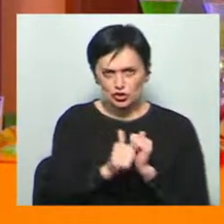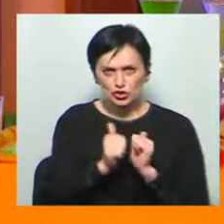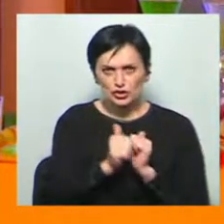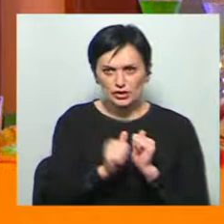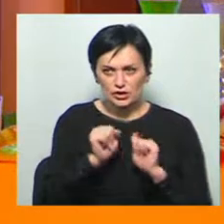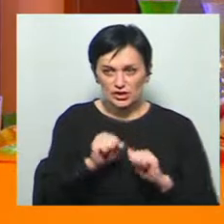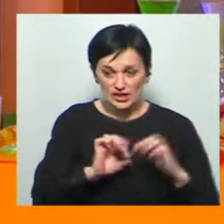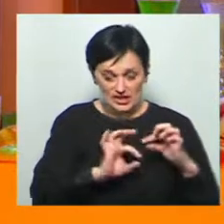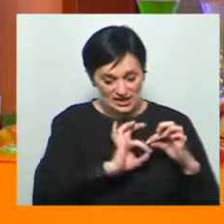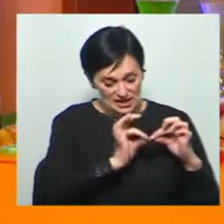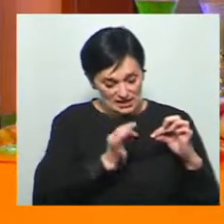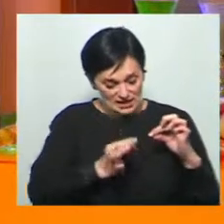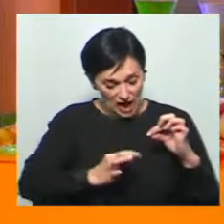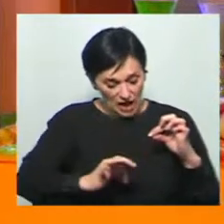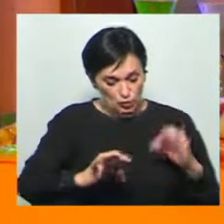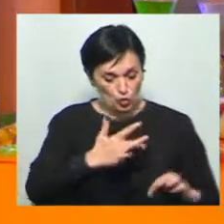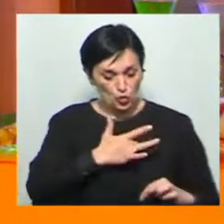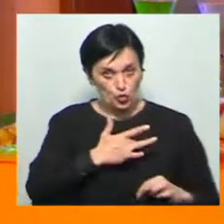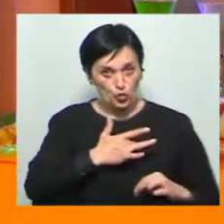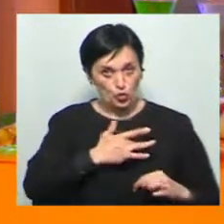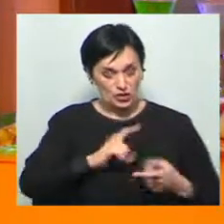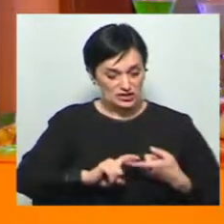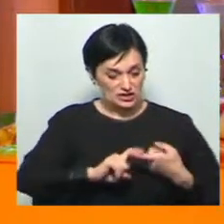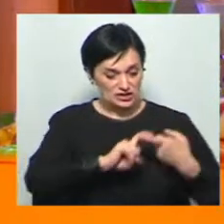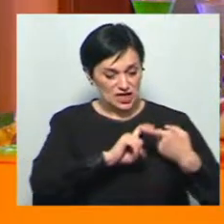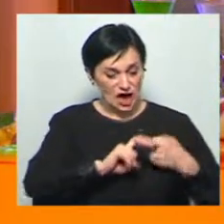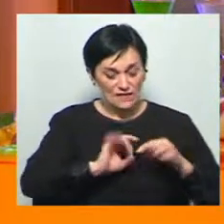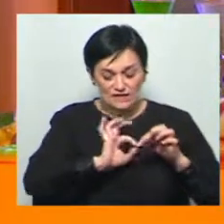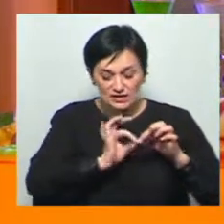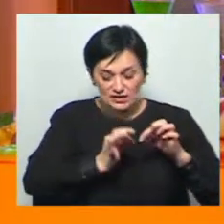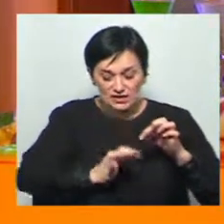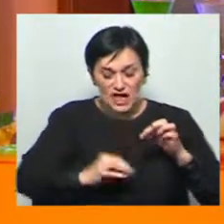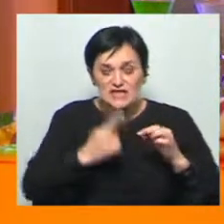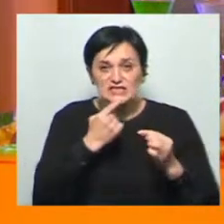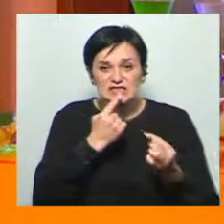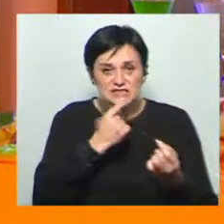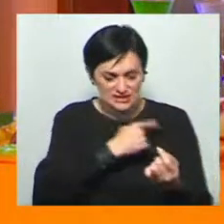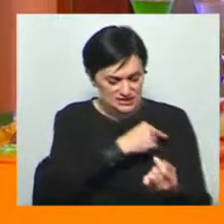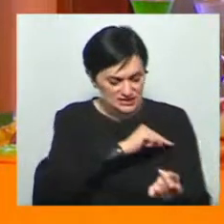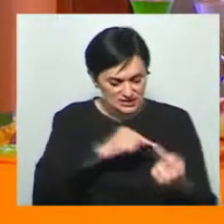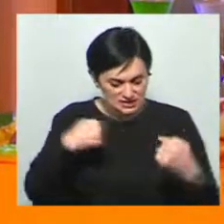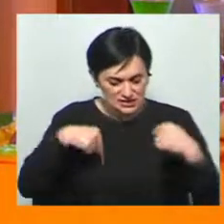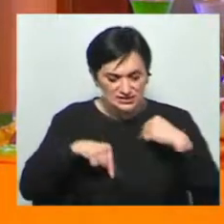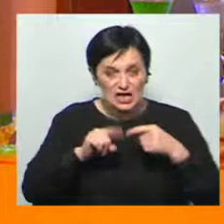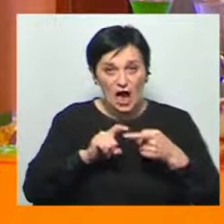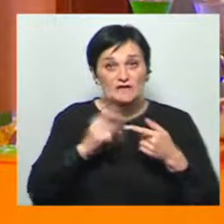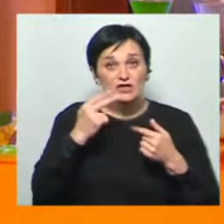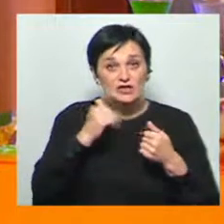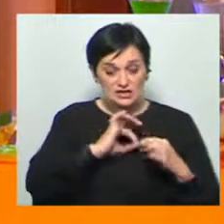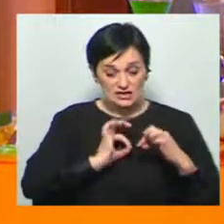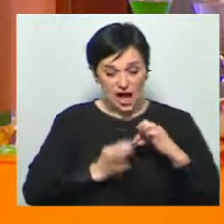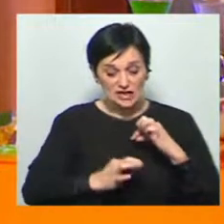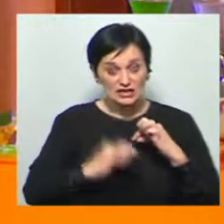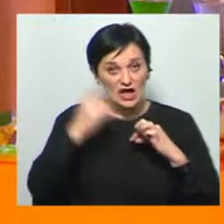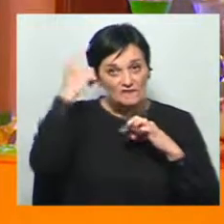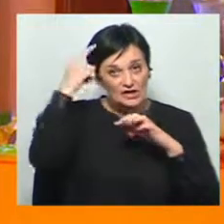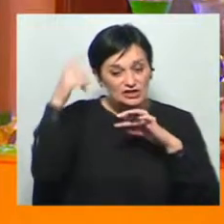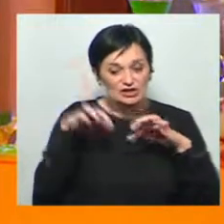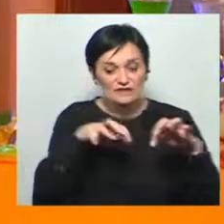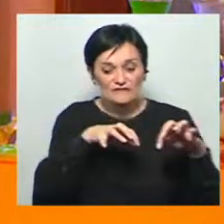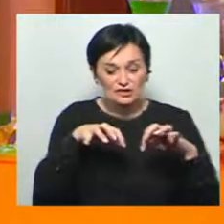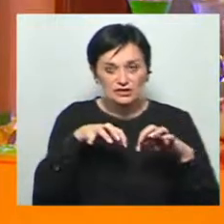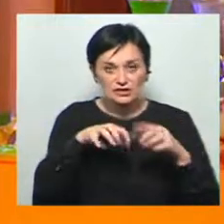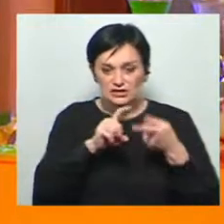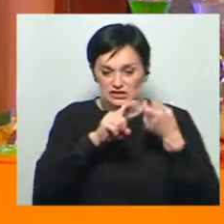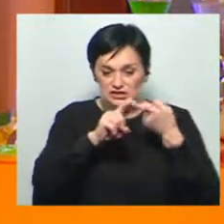იყოს ნაწლავის და გულის კავშირი, ნაწლავის და სისხლძარღვის კავშირი, ნაწლავის და ტვინის კავშირი, იმიტომ რომ